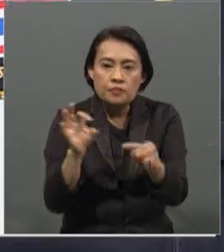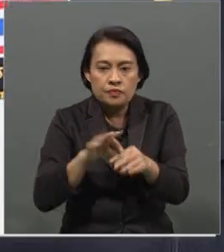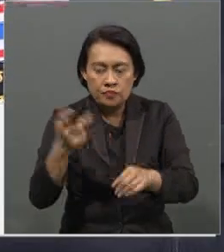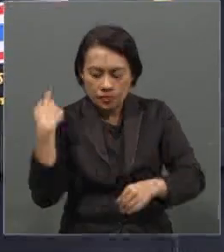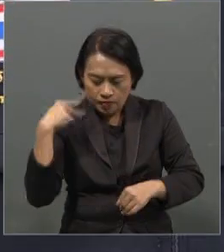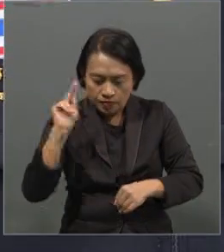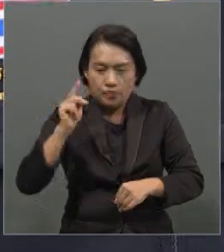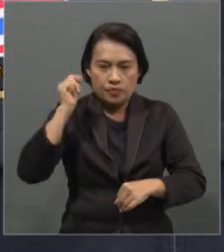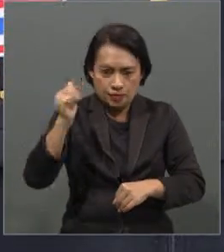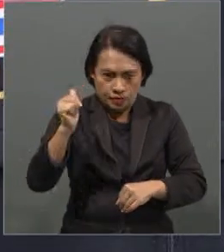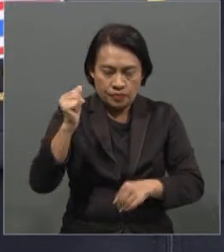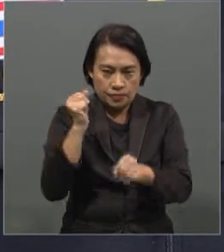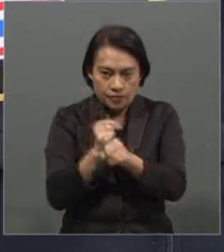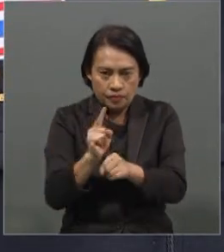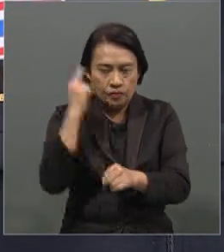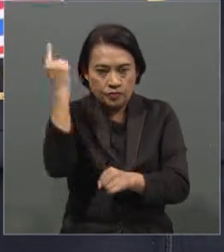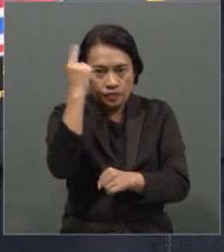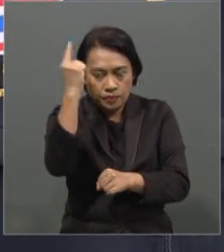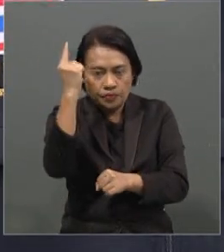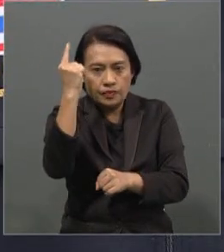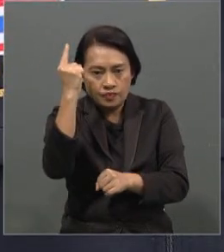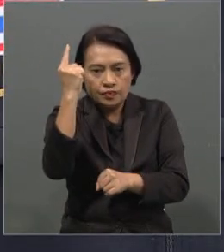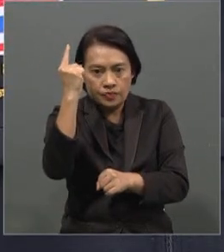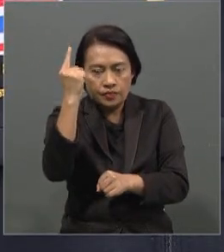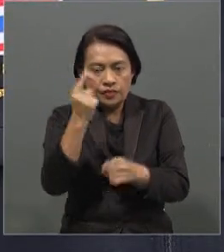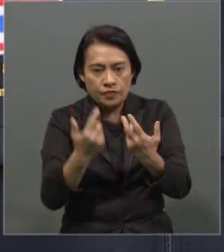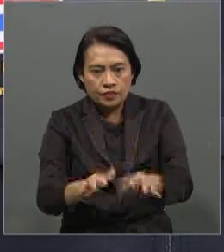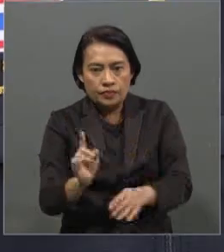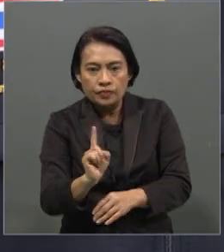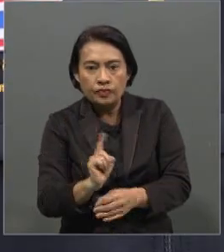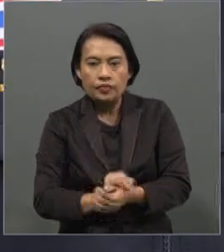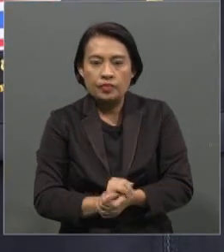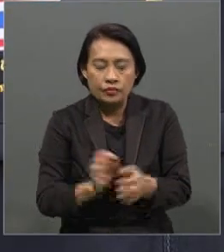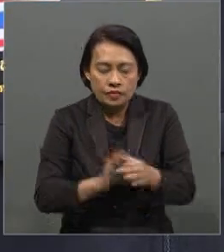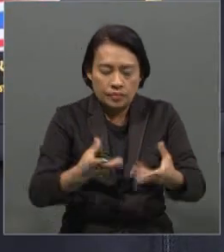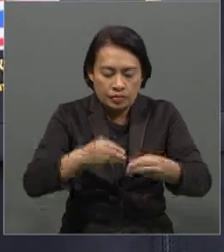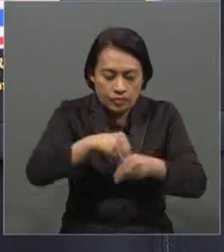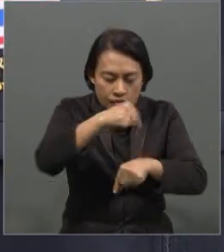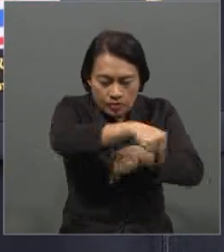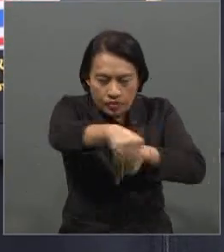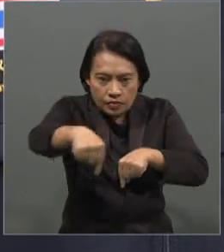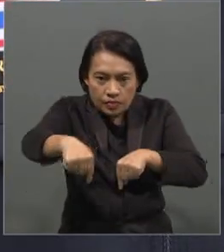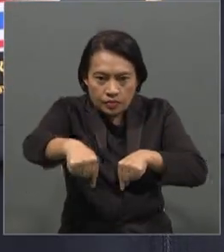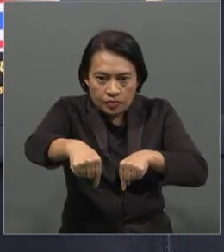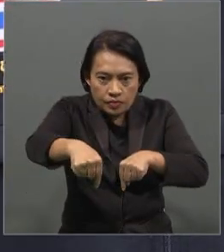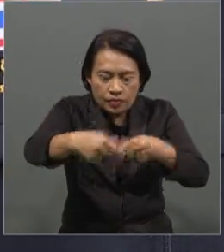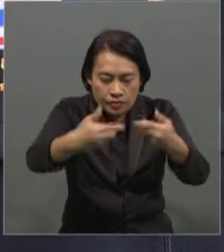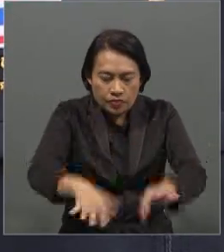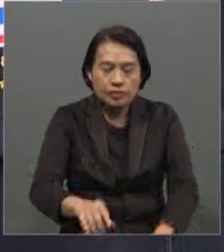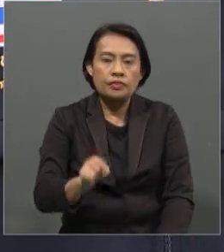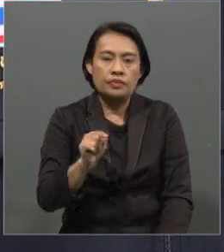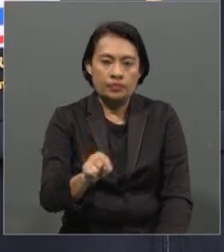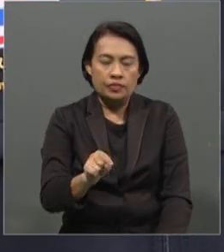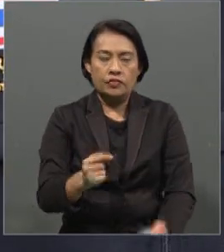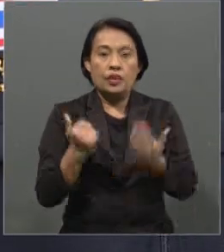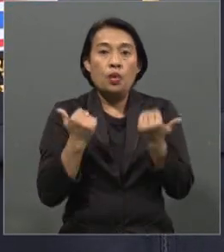ประโยชน์สูงสุดทั้งในด้านการท่องเที่ยวนะครับอ่าทั้งในส่วนของพื้นที่นะฮะแต่ว่าเรียนยืนยันนะครับว่า